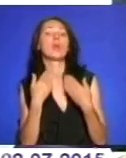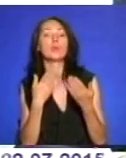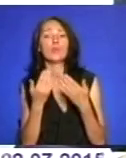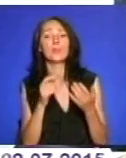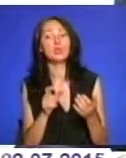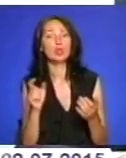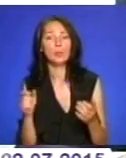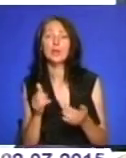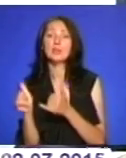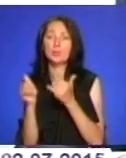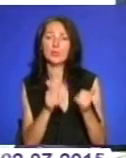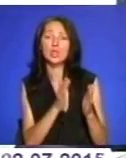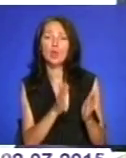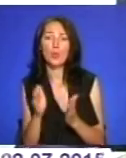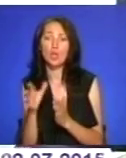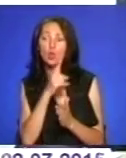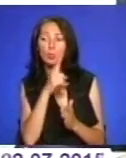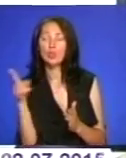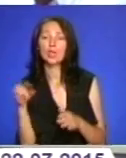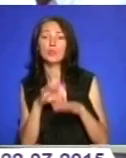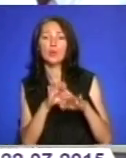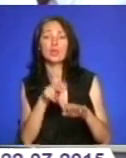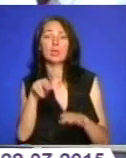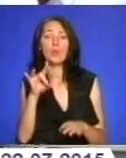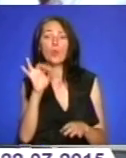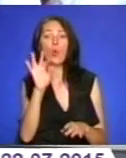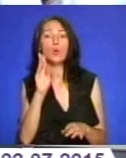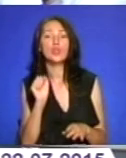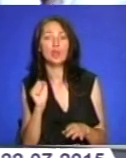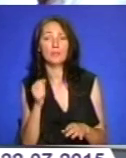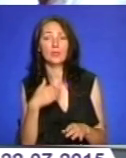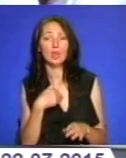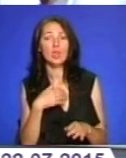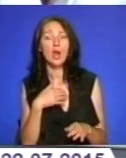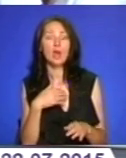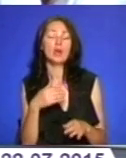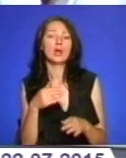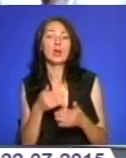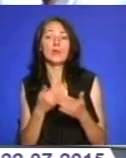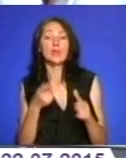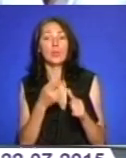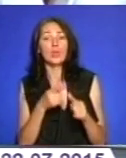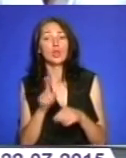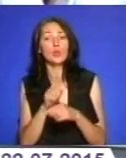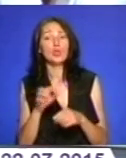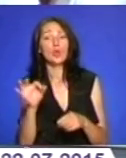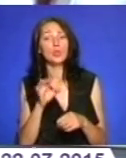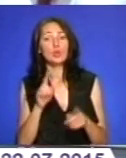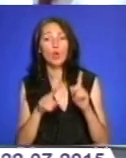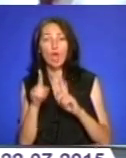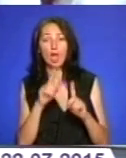і забезпечити порядок під час проведення прощі. Тому я і вніс на розгляд Тернопільської обласної ради